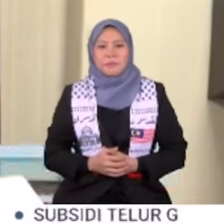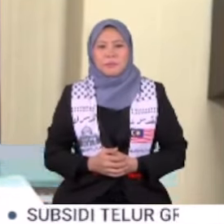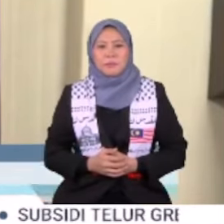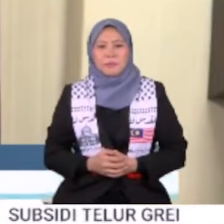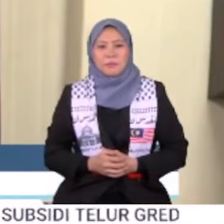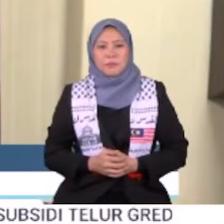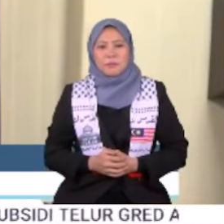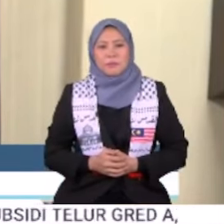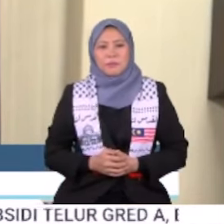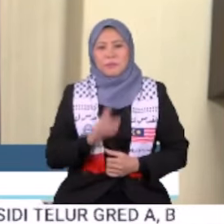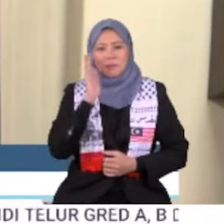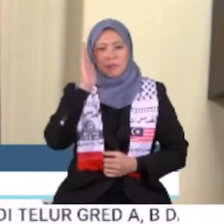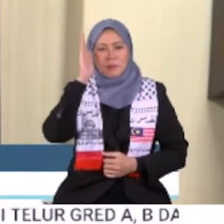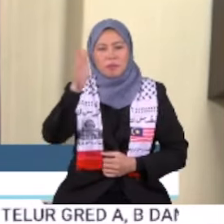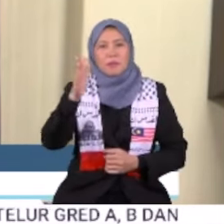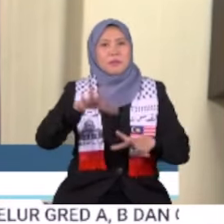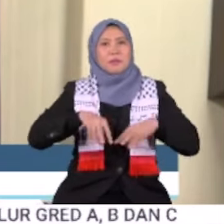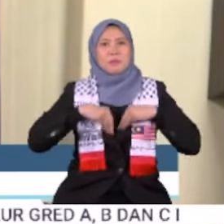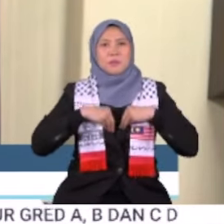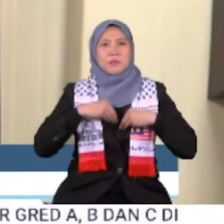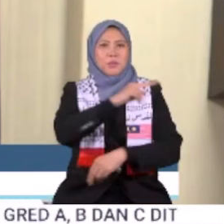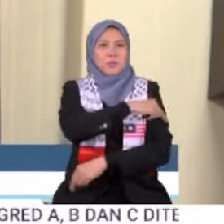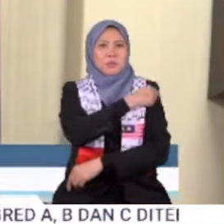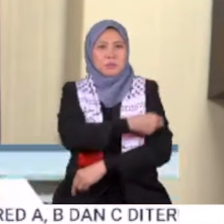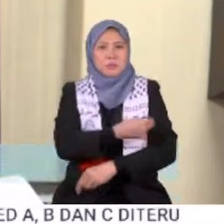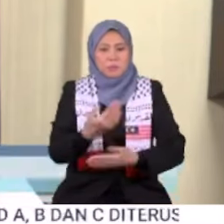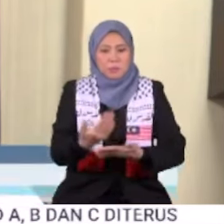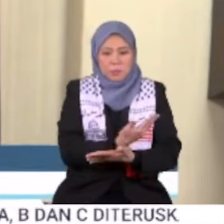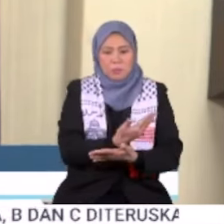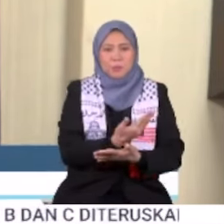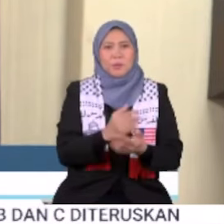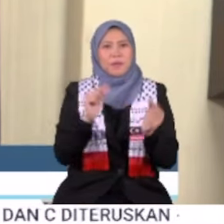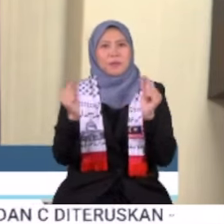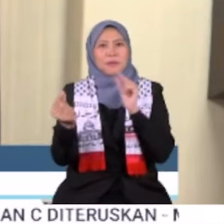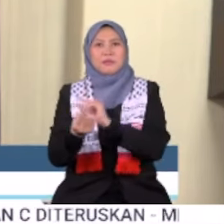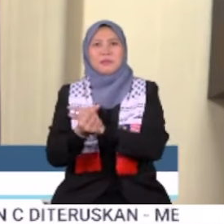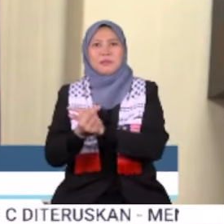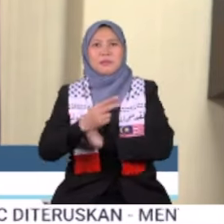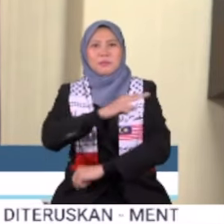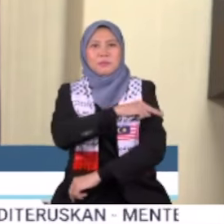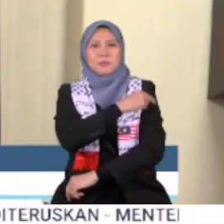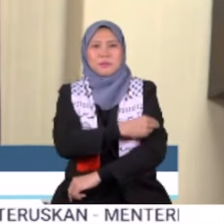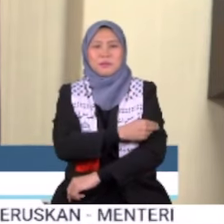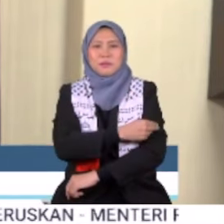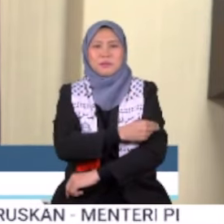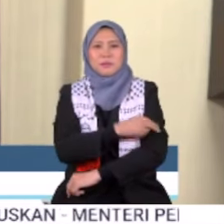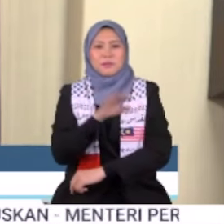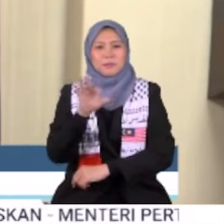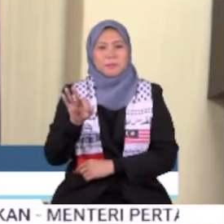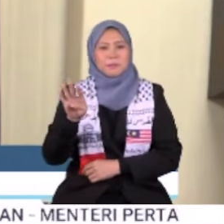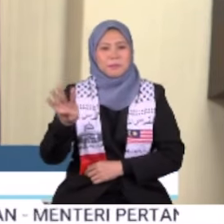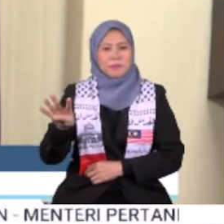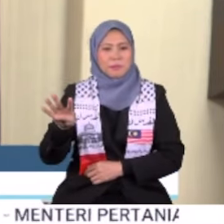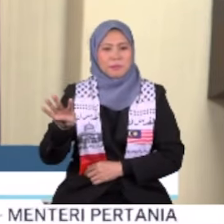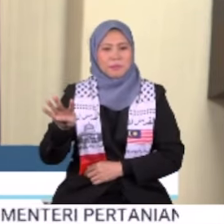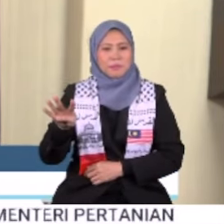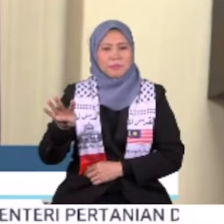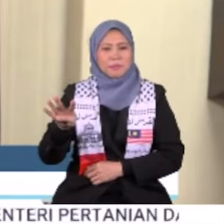Kita bakal menerima hospital 94 yang barulah untuk menggantikan hospital 94